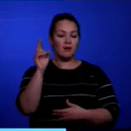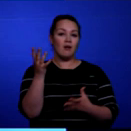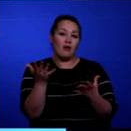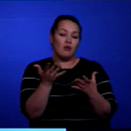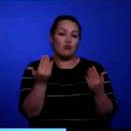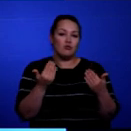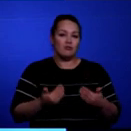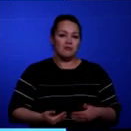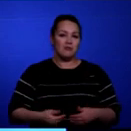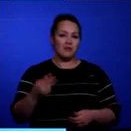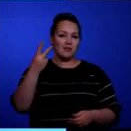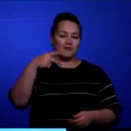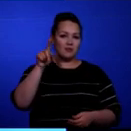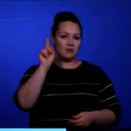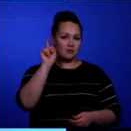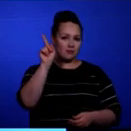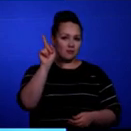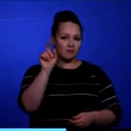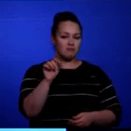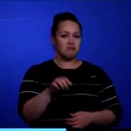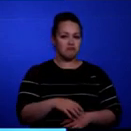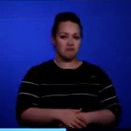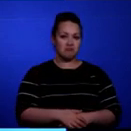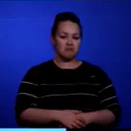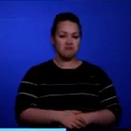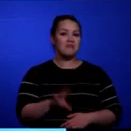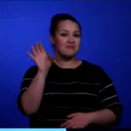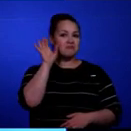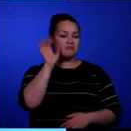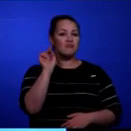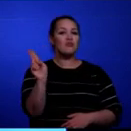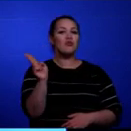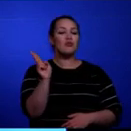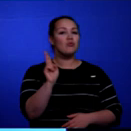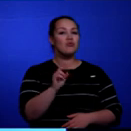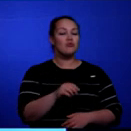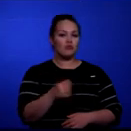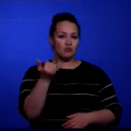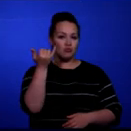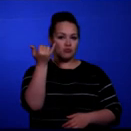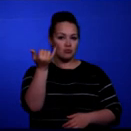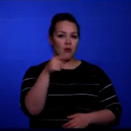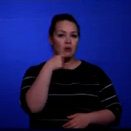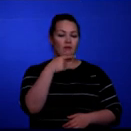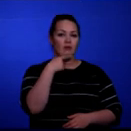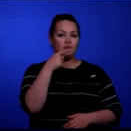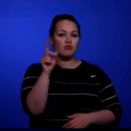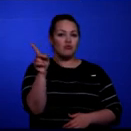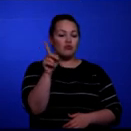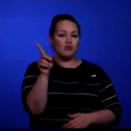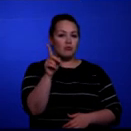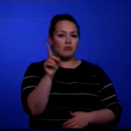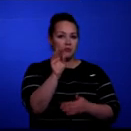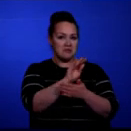живём 21 слышу слышу уже кто-то из вас наверное сейчас говорит что мы не